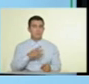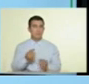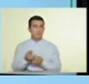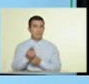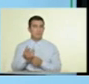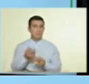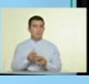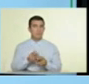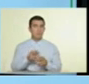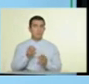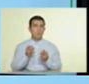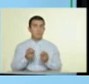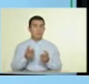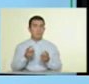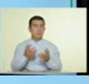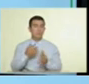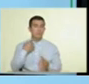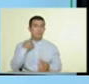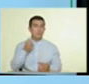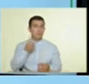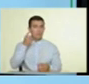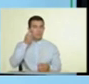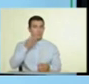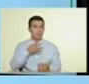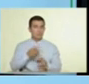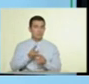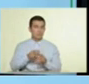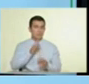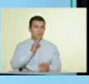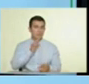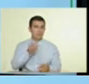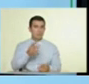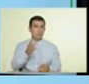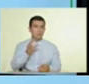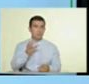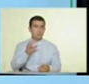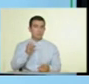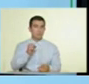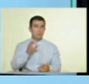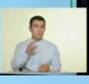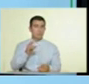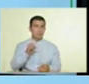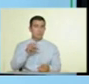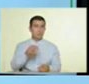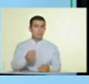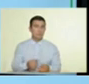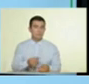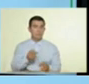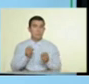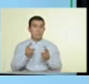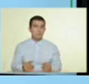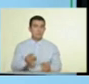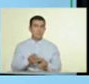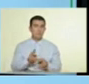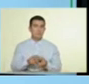bo'ldi. Saodat qaysi sonni o'ylagan? Qani nima deb o'ylaysiz? Bu masalani qanday yechgan bo'lar